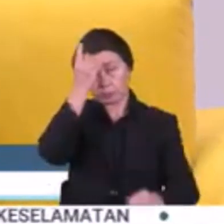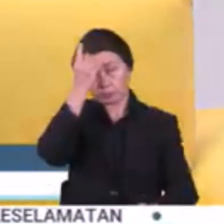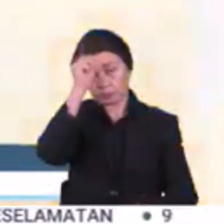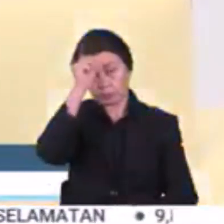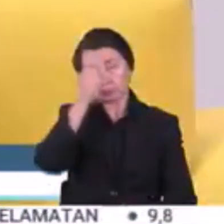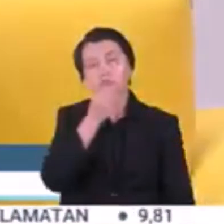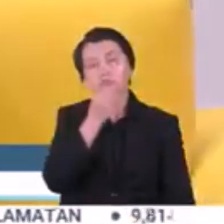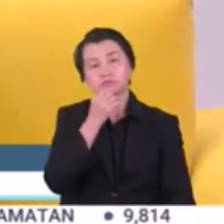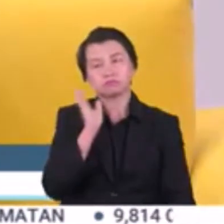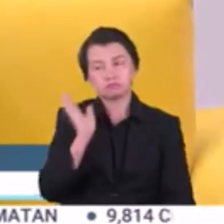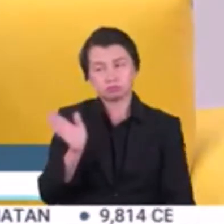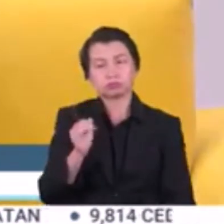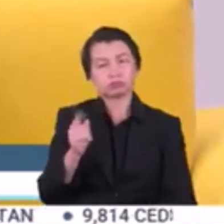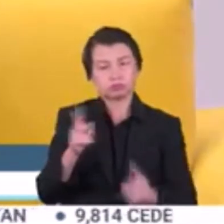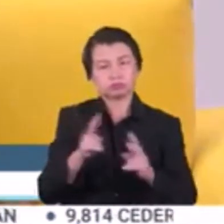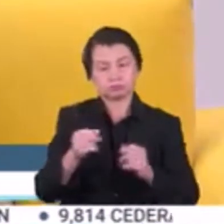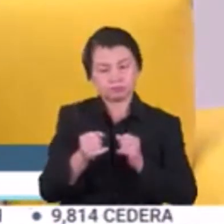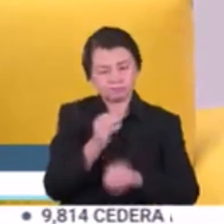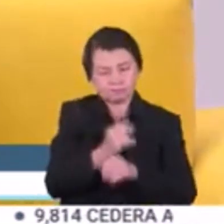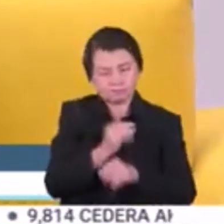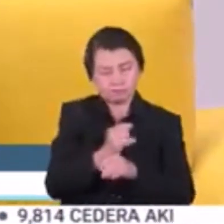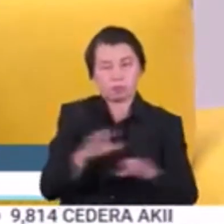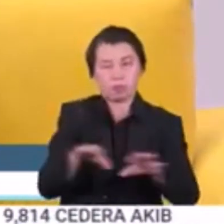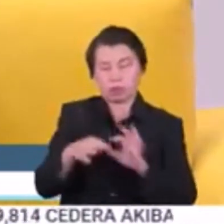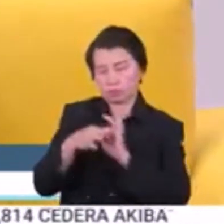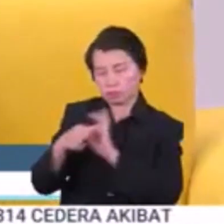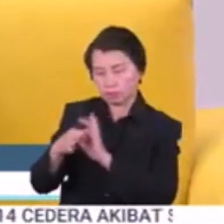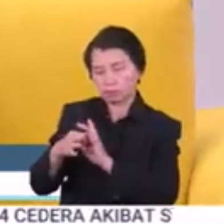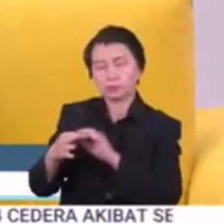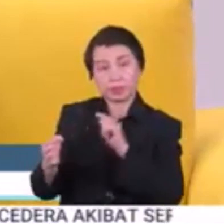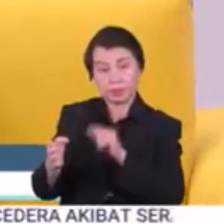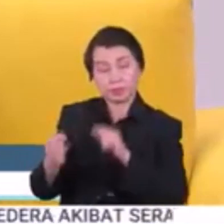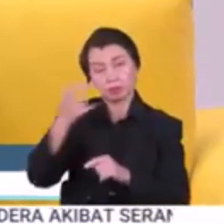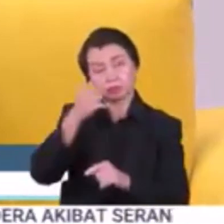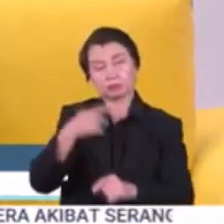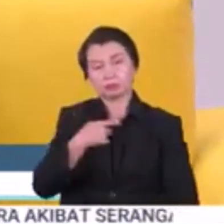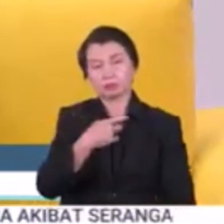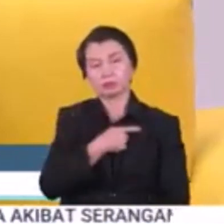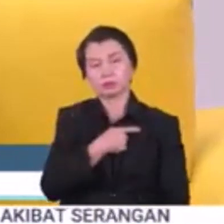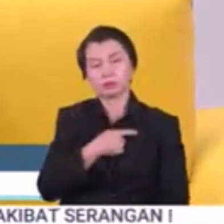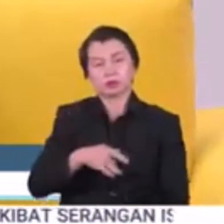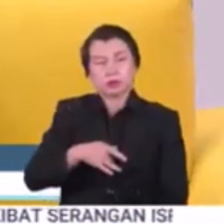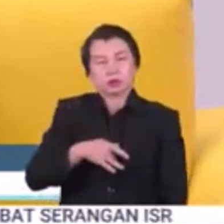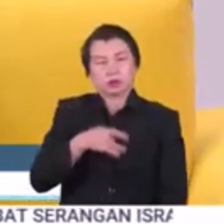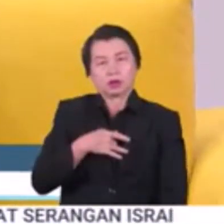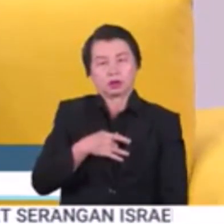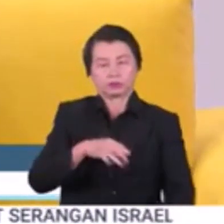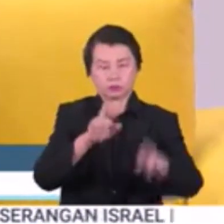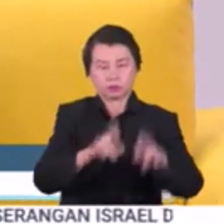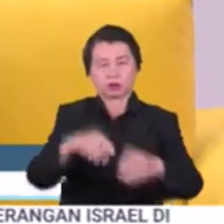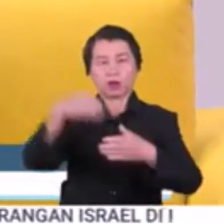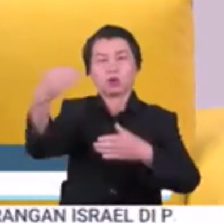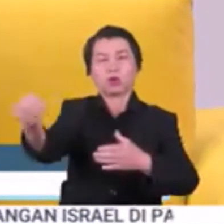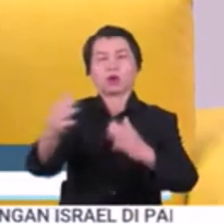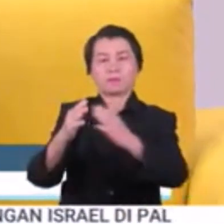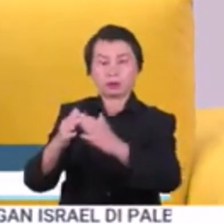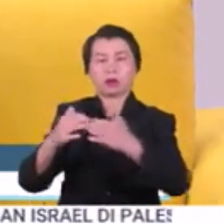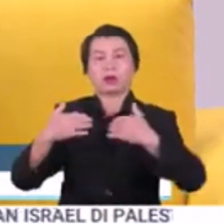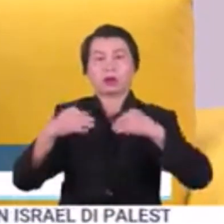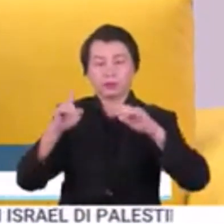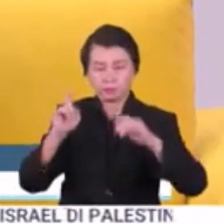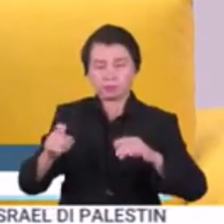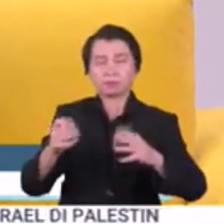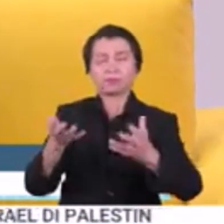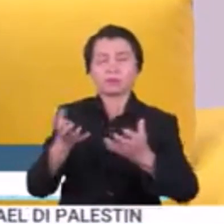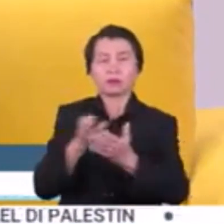progresif kita lakukan koordinasi ini kerana kita merasakan bahawa rakyat di luar Bandar juga berhak